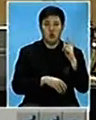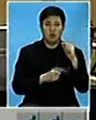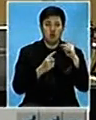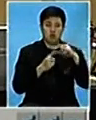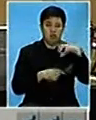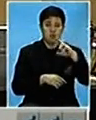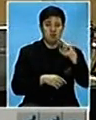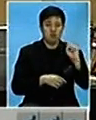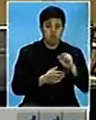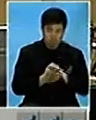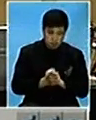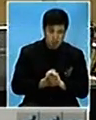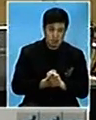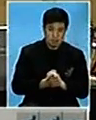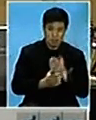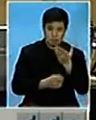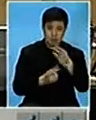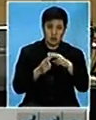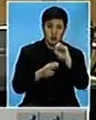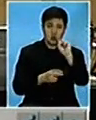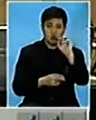ภานะครับเชิญท่านสมคิด